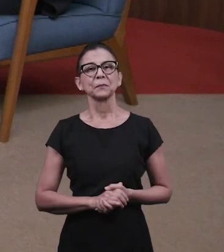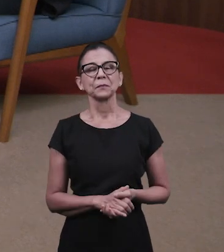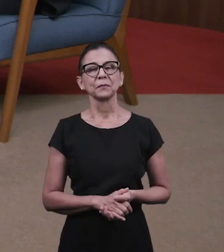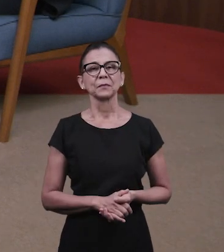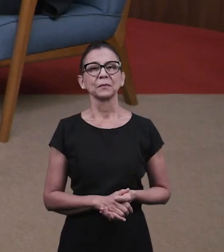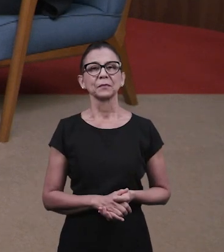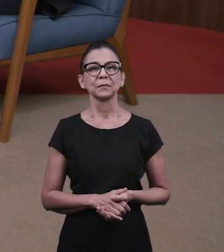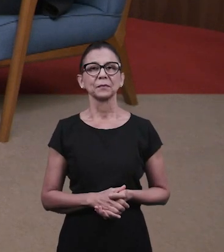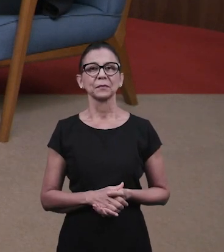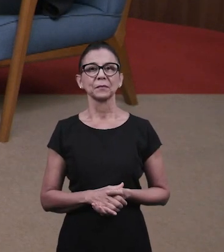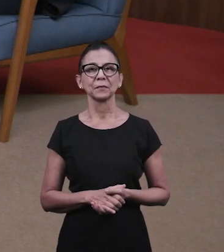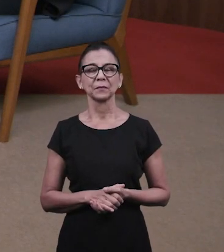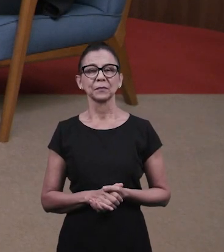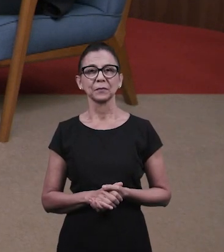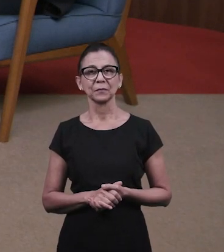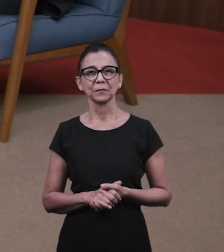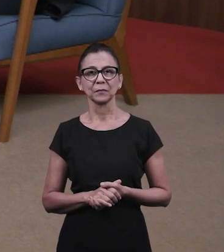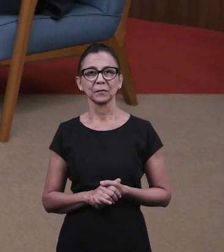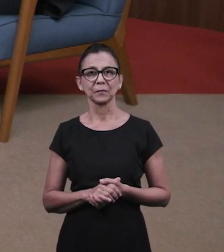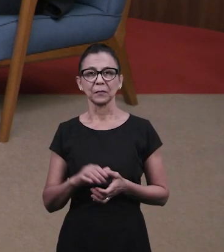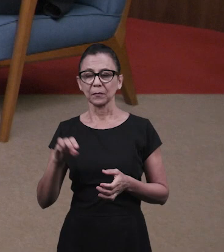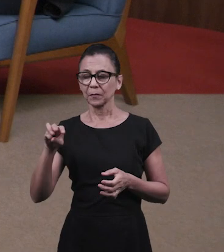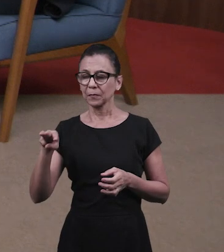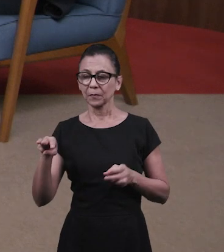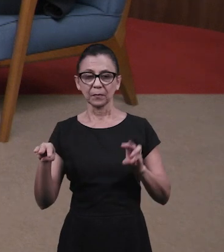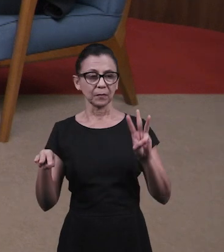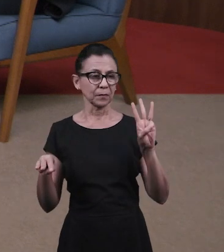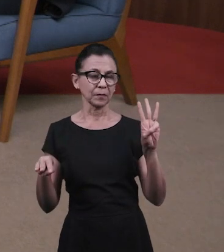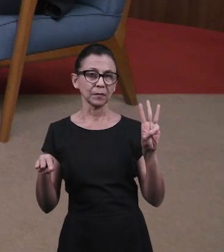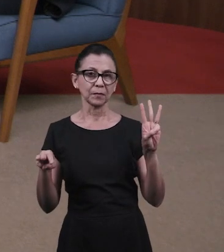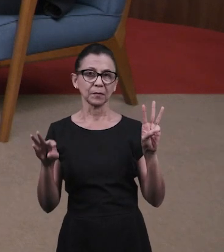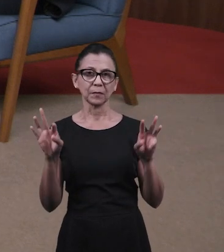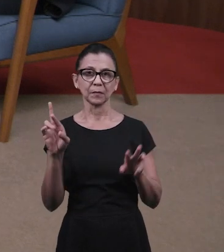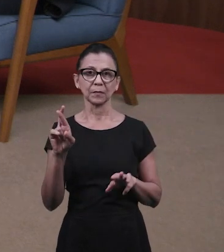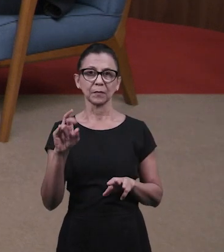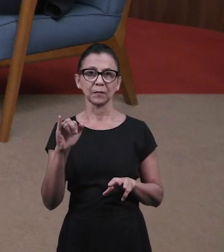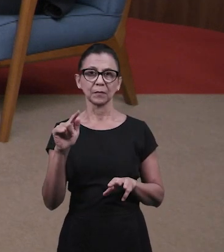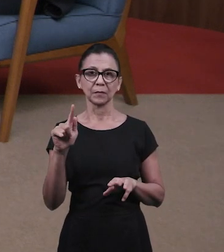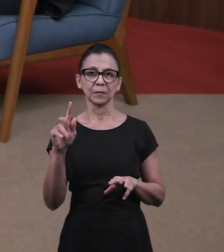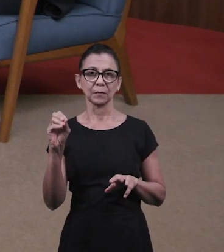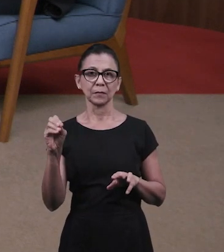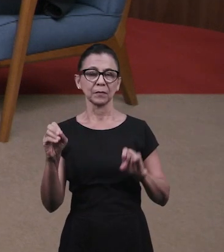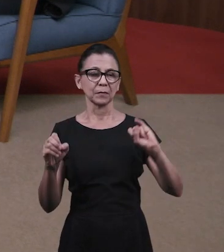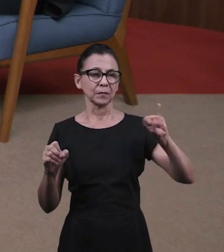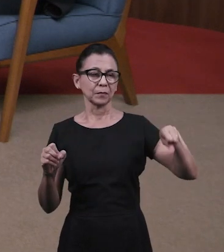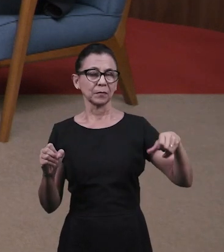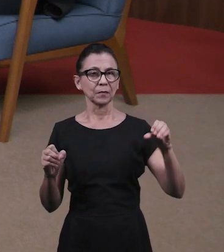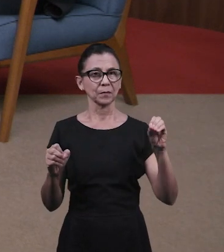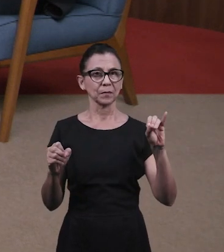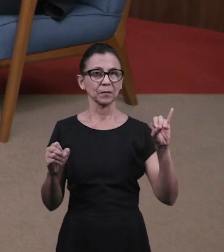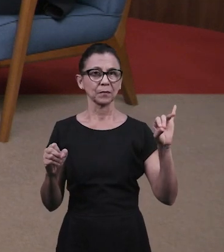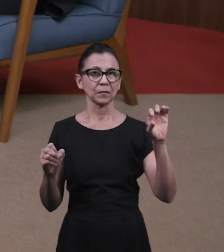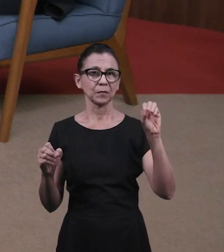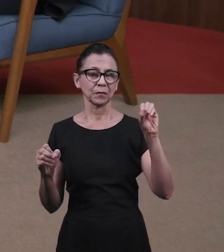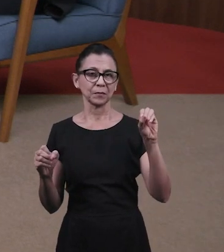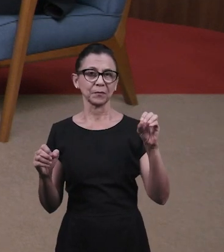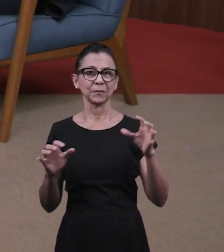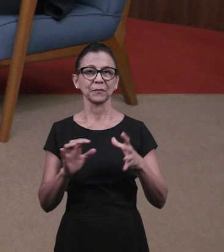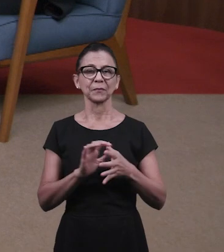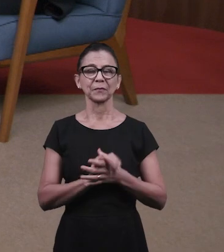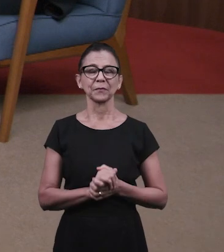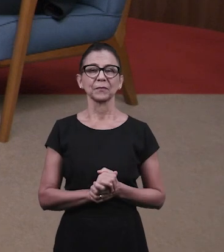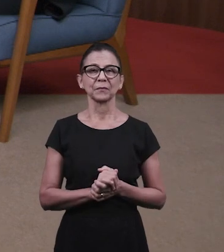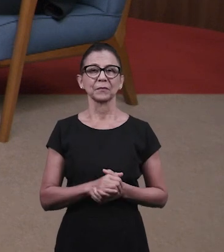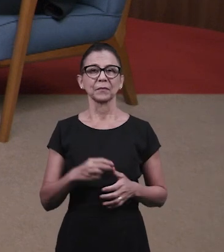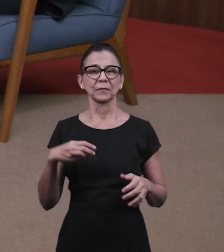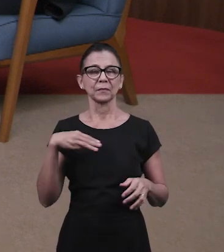qui est la parabole du blé et de l'ivraie. En Matthieu, chapitre 13, verset 25, nous